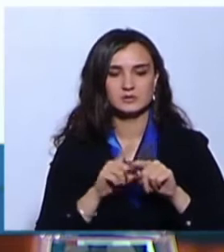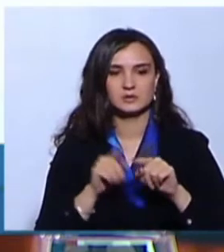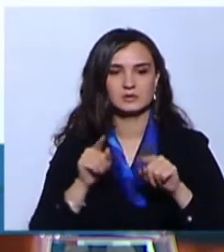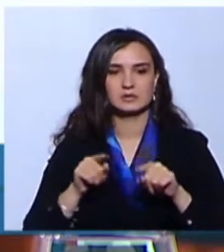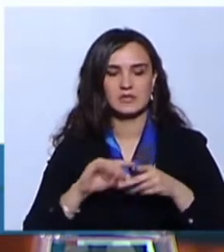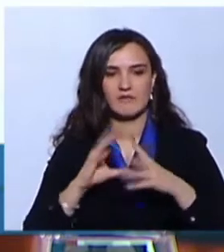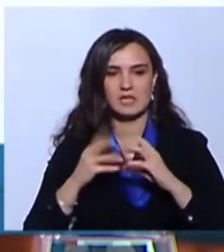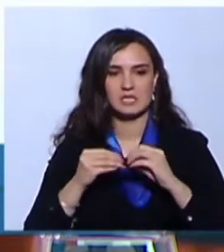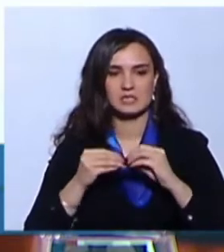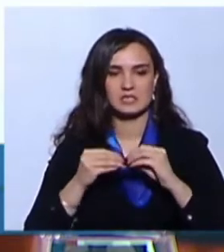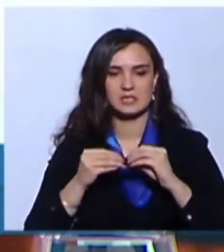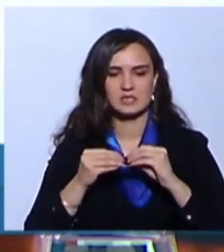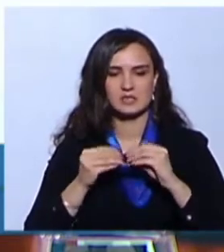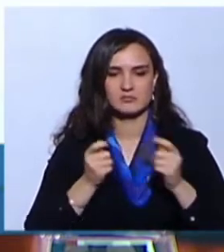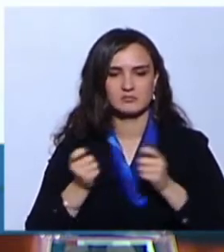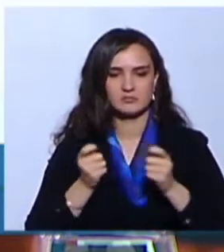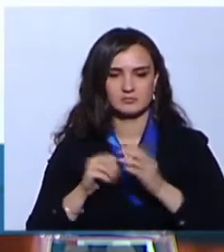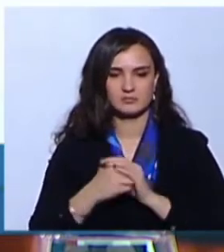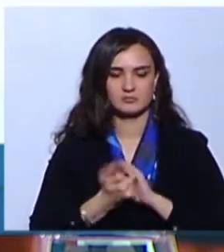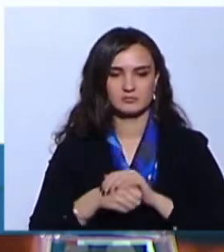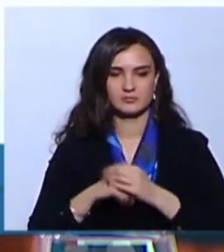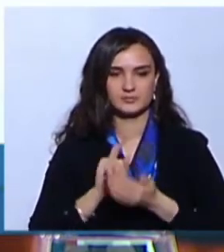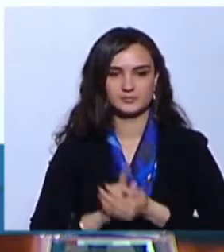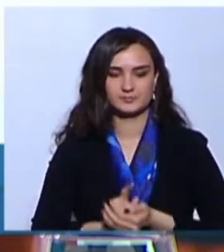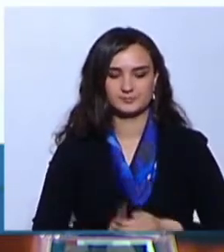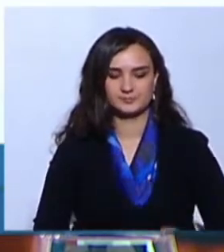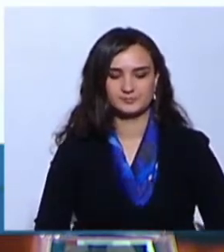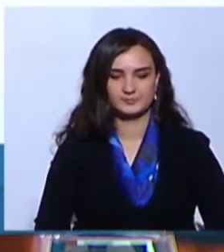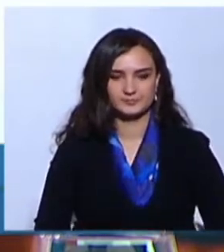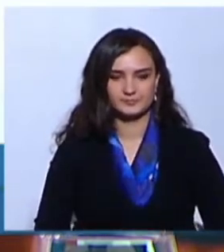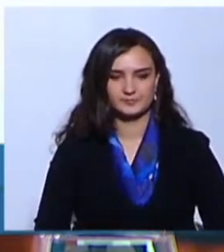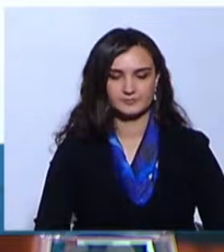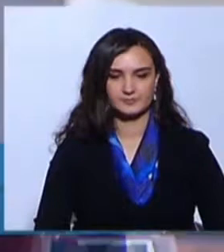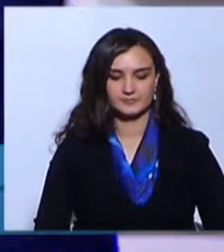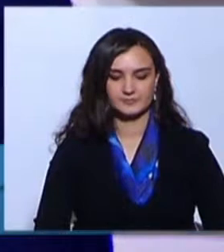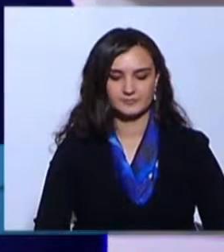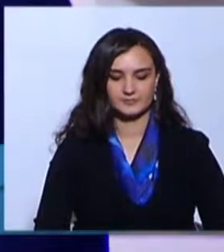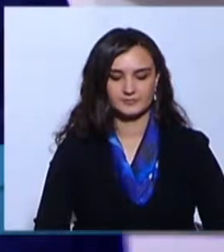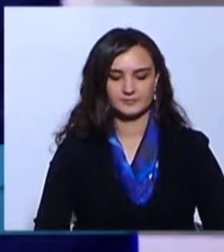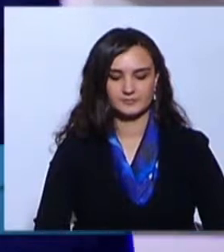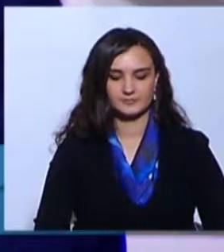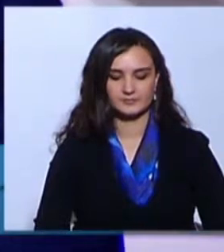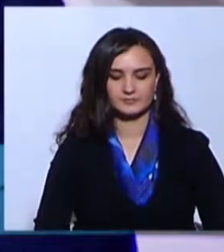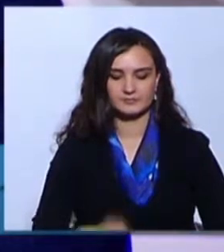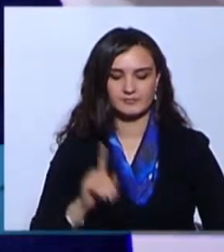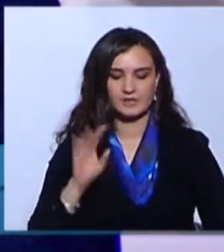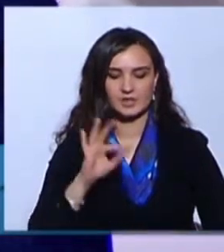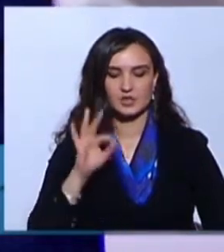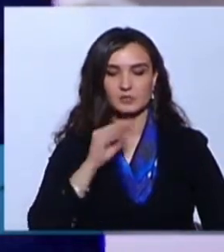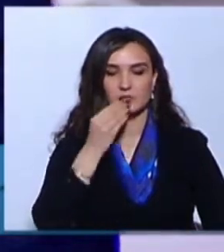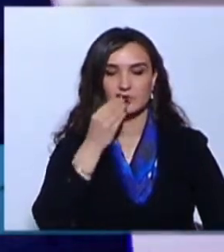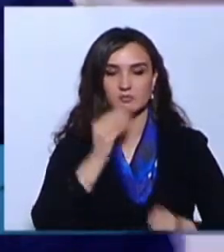უსაფრთხოების ყველაზე მაღალი სანდოების და ეფექტურობის ზომა. ნამდვილად, ეს აუცილებელი ამბავია. ეხლა რაც შეეხება საჭვის